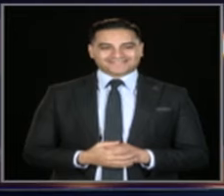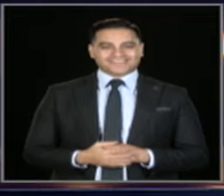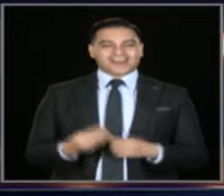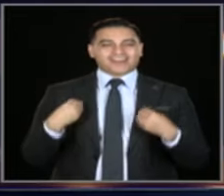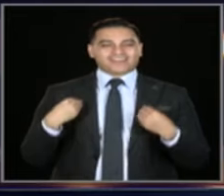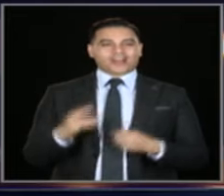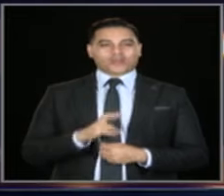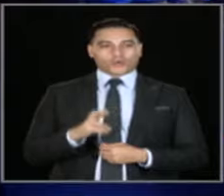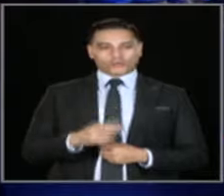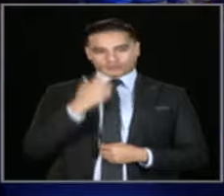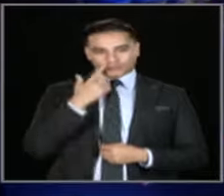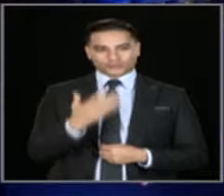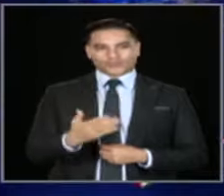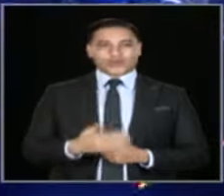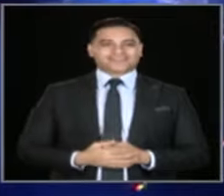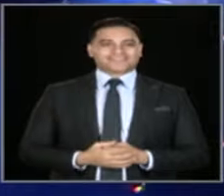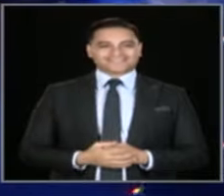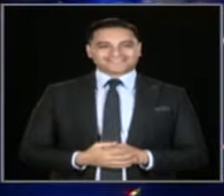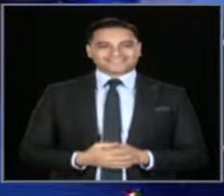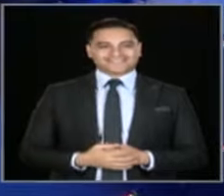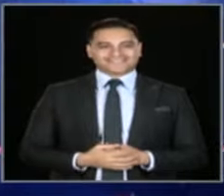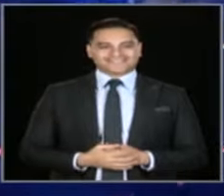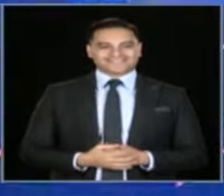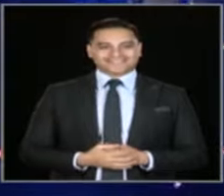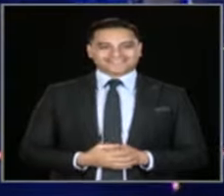رياضة. والسؤال هو،